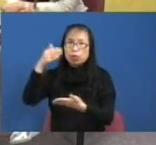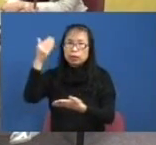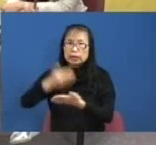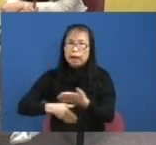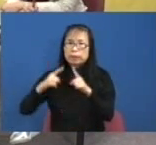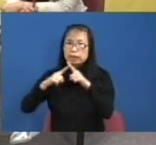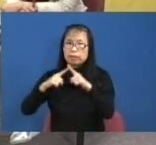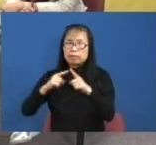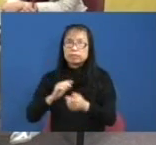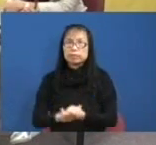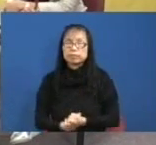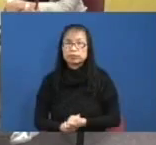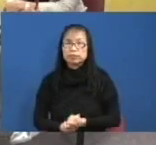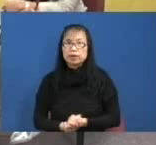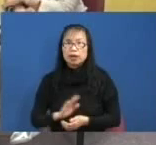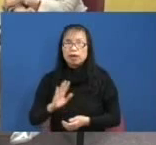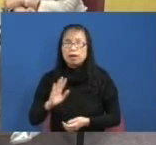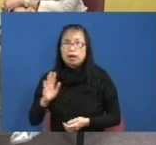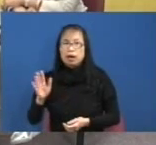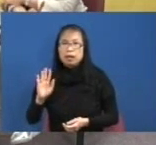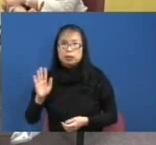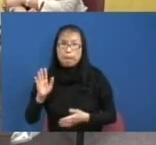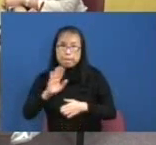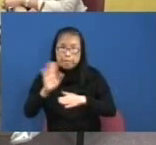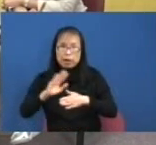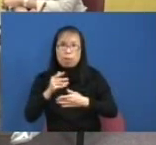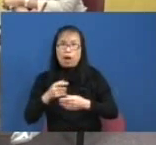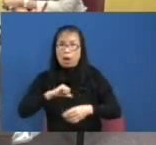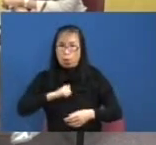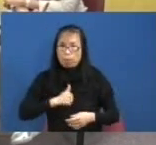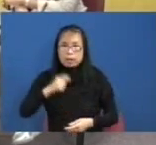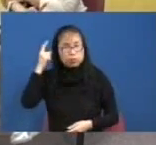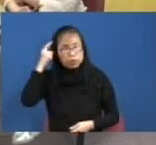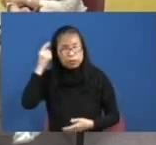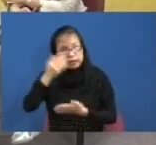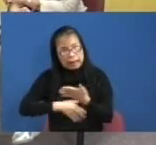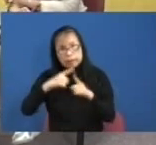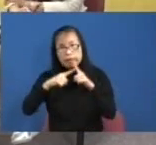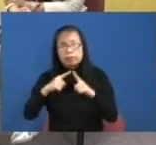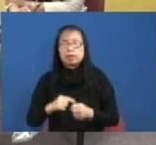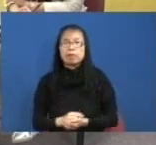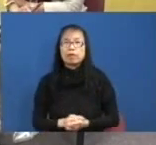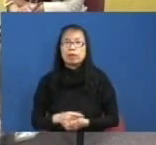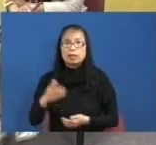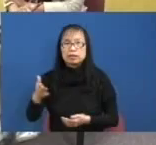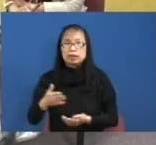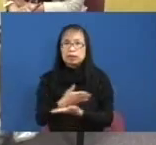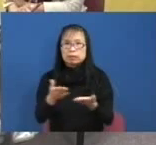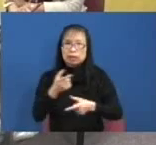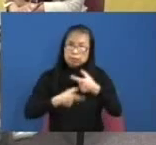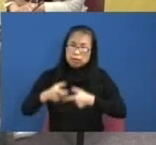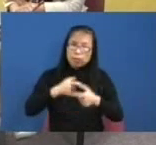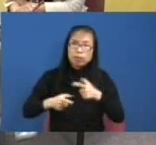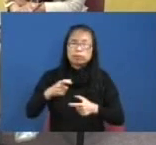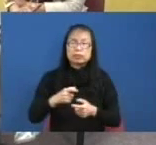呢、這個當然亦都唔係話業界或者老闆想嘅，咁即係但係整個經濟大環境之下